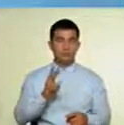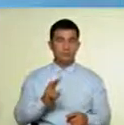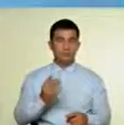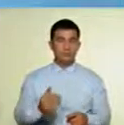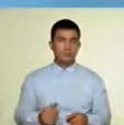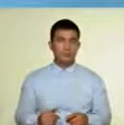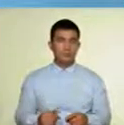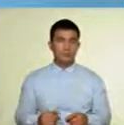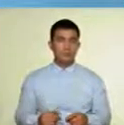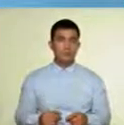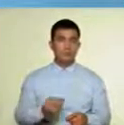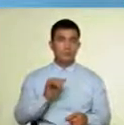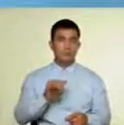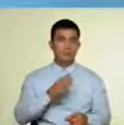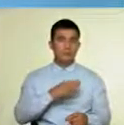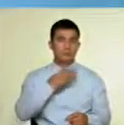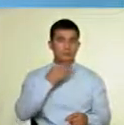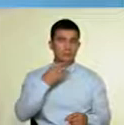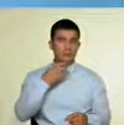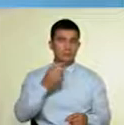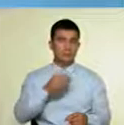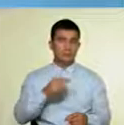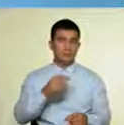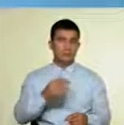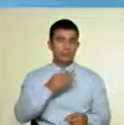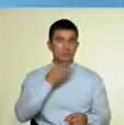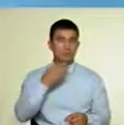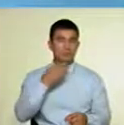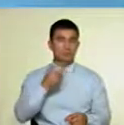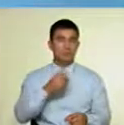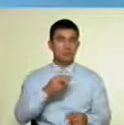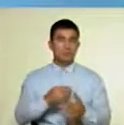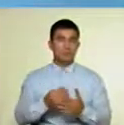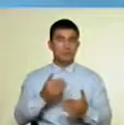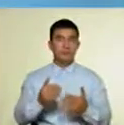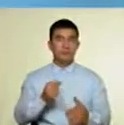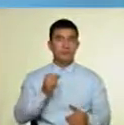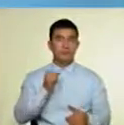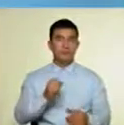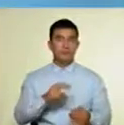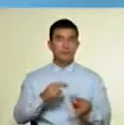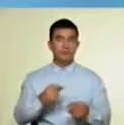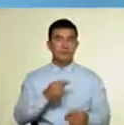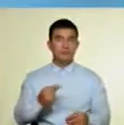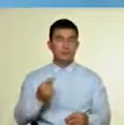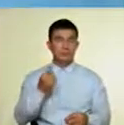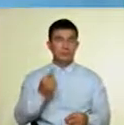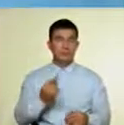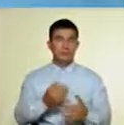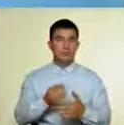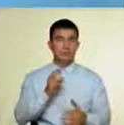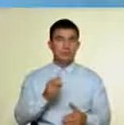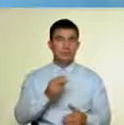kvadrati. Demek bizga ko'p had berildi. Bu ko'p hadda a ning o'rniga minus 1, b ning o'rniga